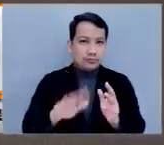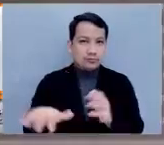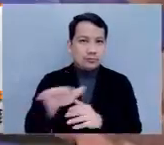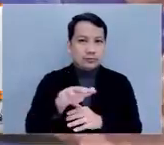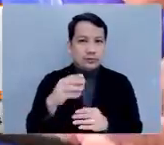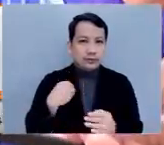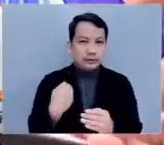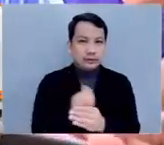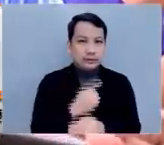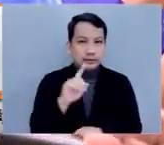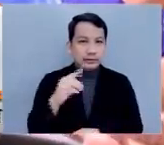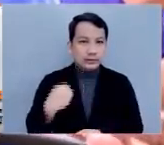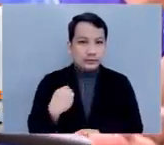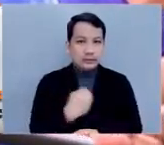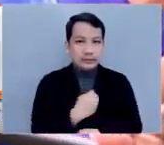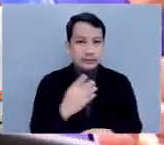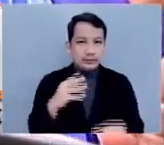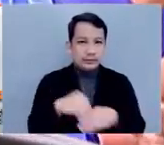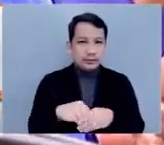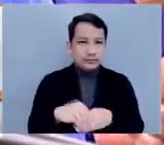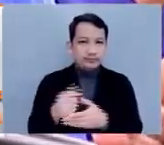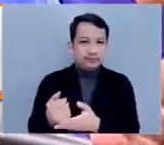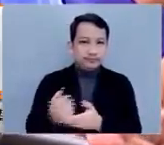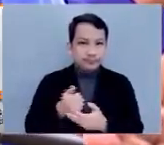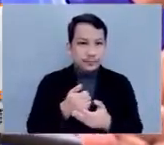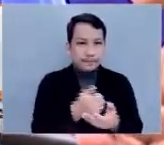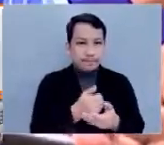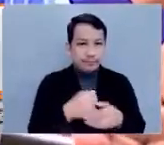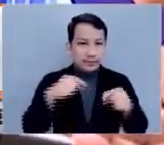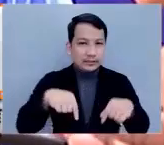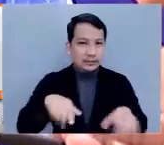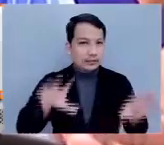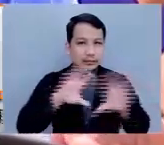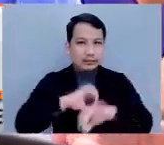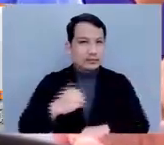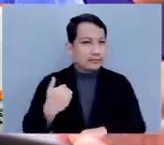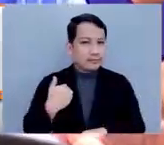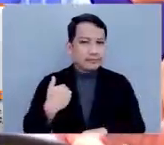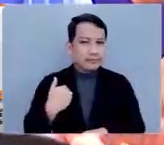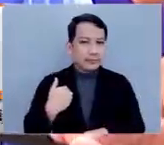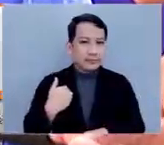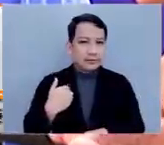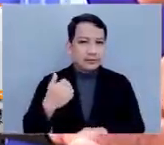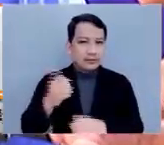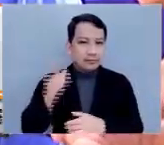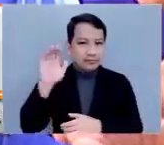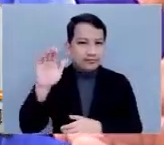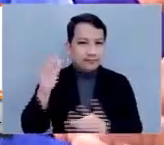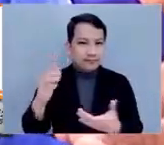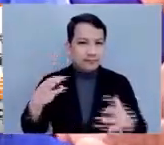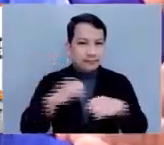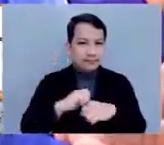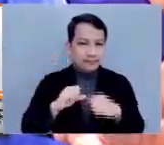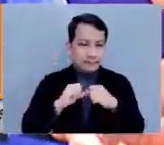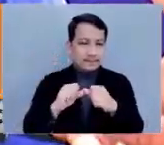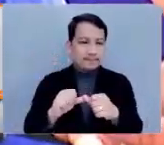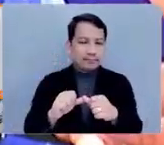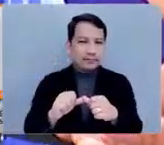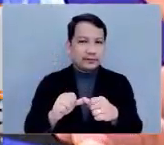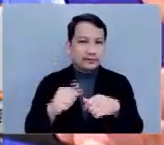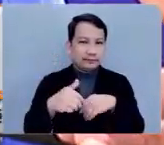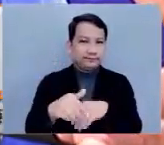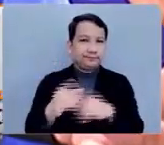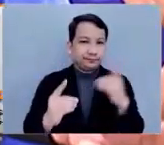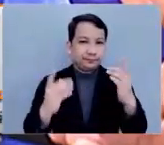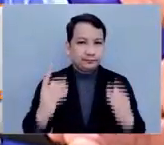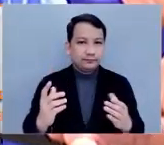miyembro. Tayo ay magtutuloy-tuloy. Hindi dito matatapos ang transport strike, kundi ito ay magtutuloy-tuloy ng pagkilos ng mga driver